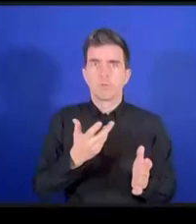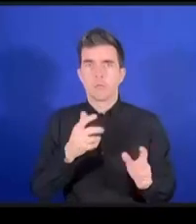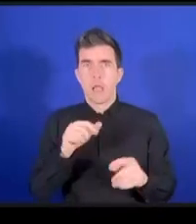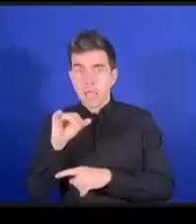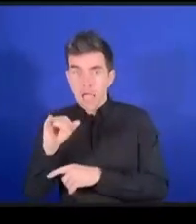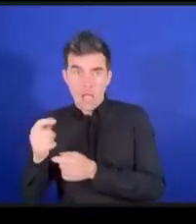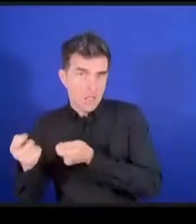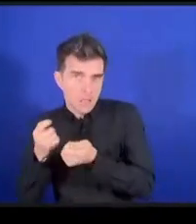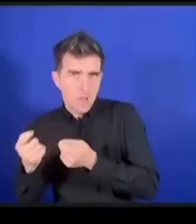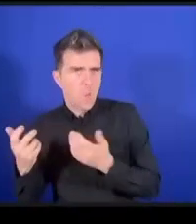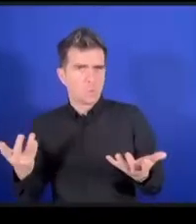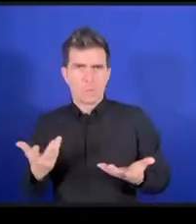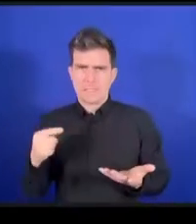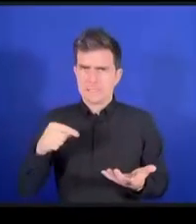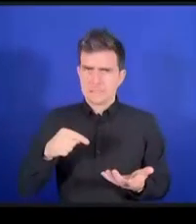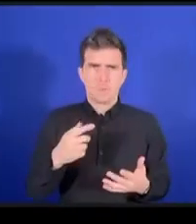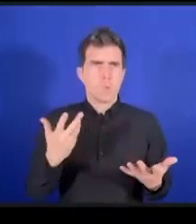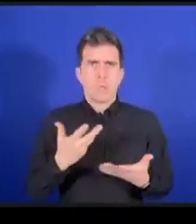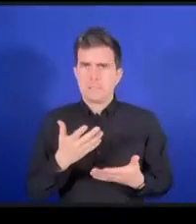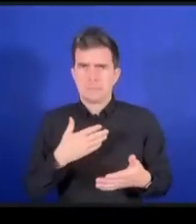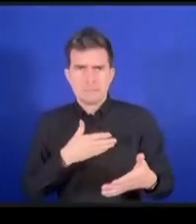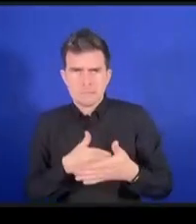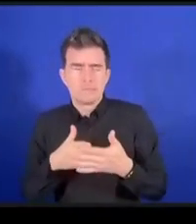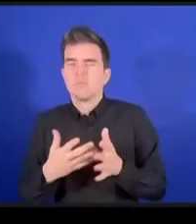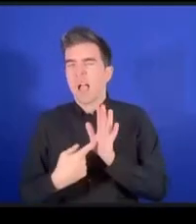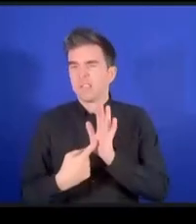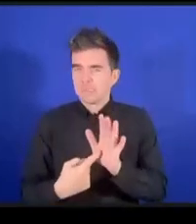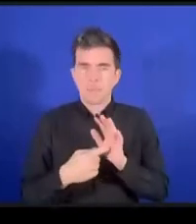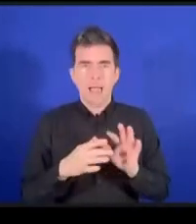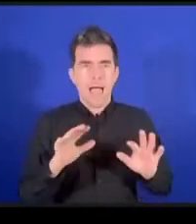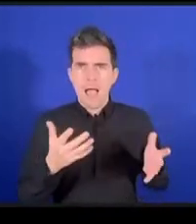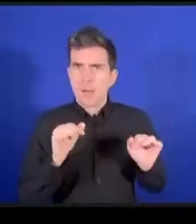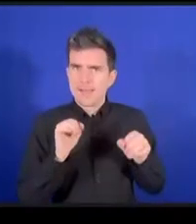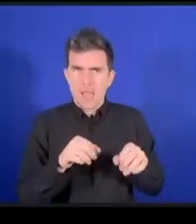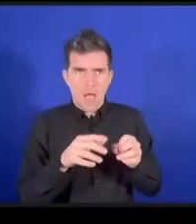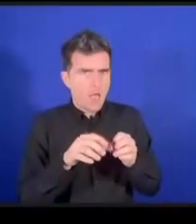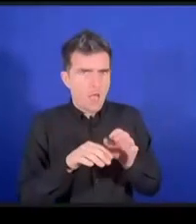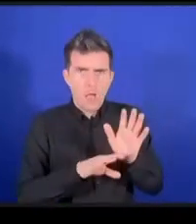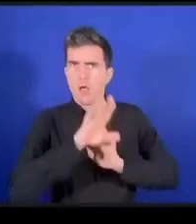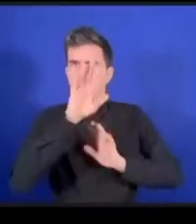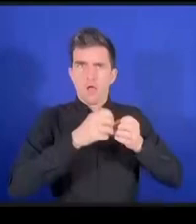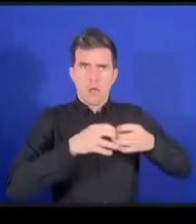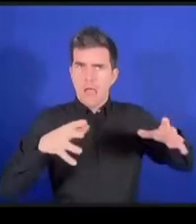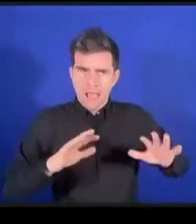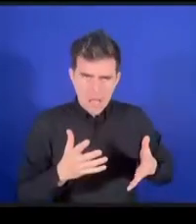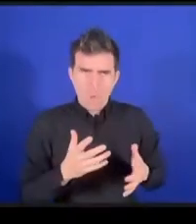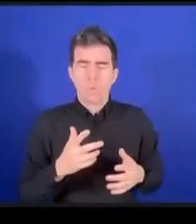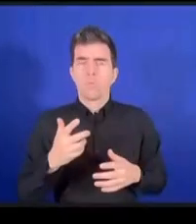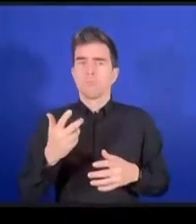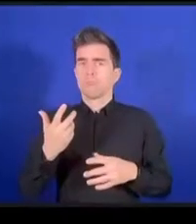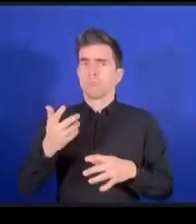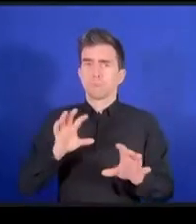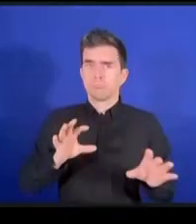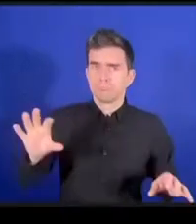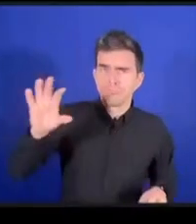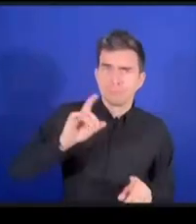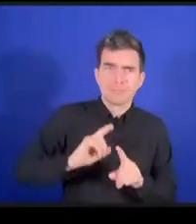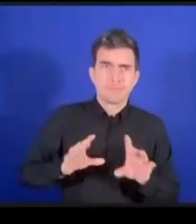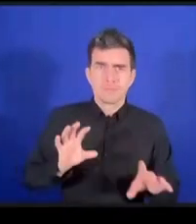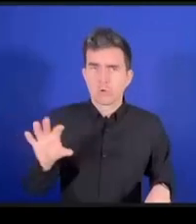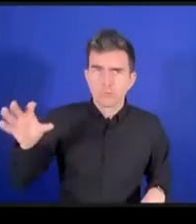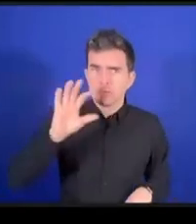мы можем сегодня говорить о масштабируемости о трансграничной